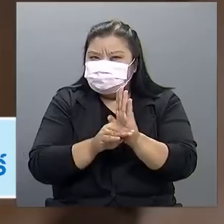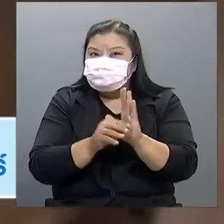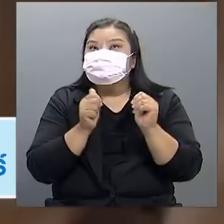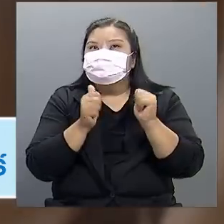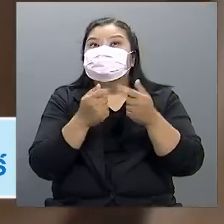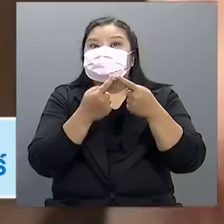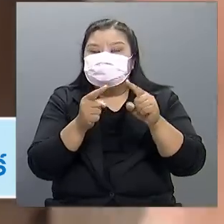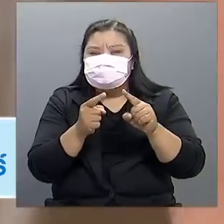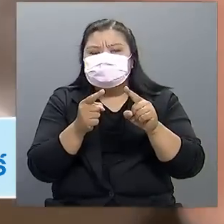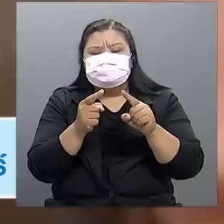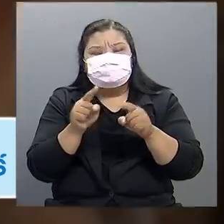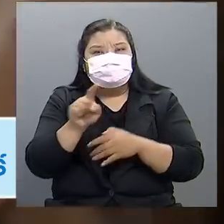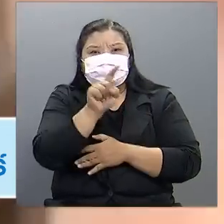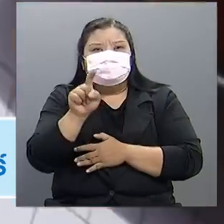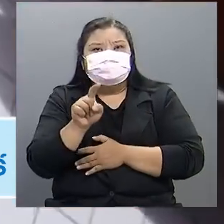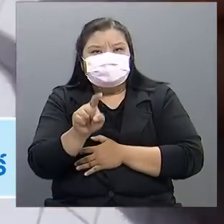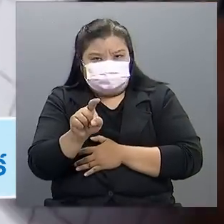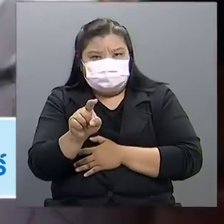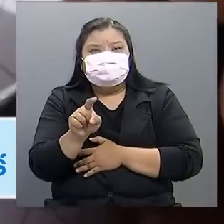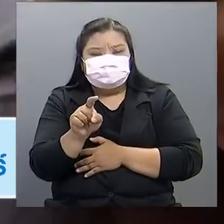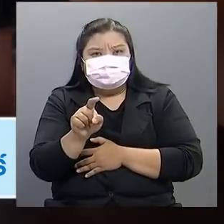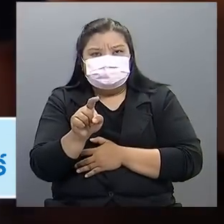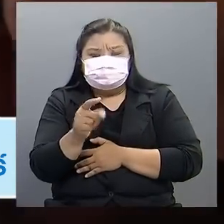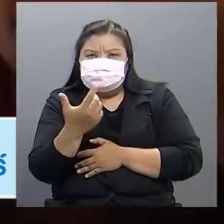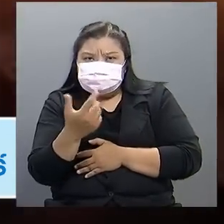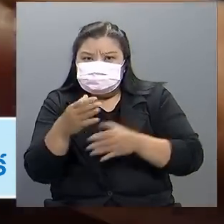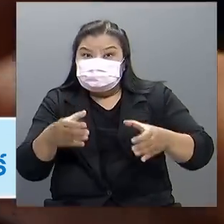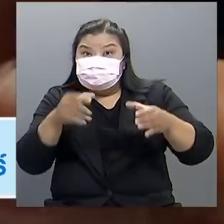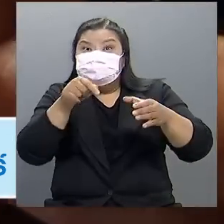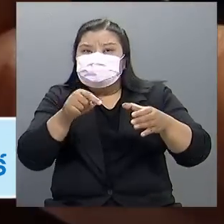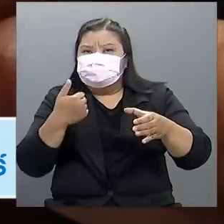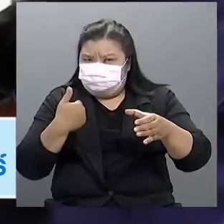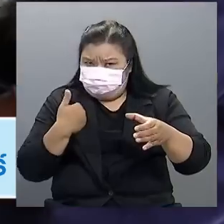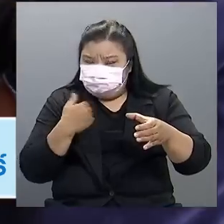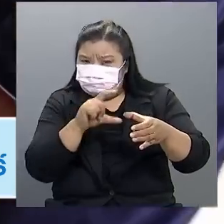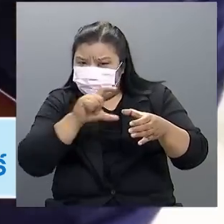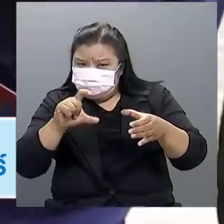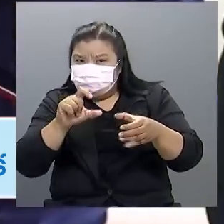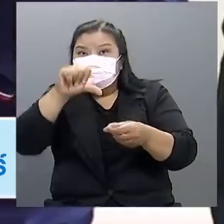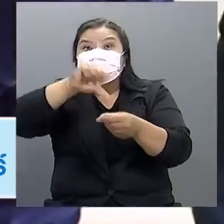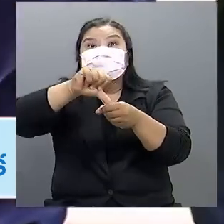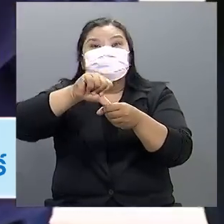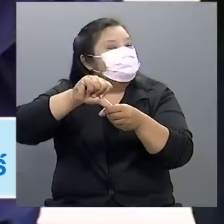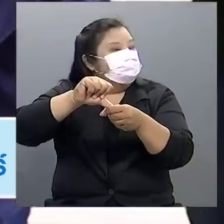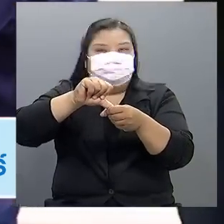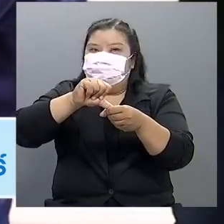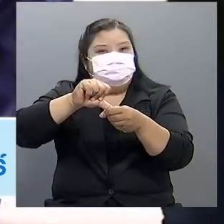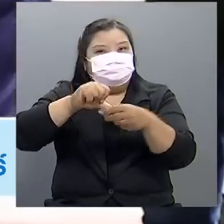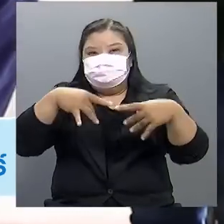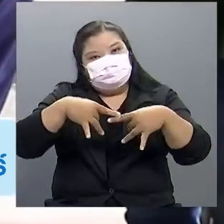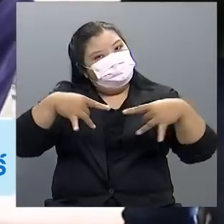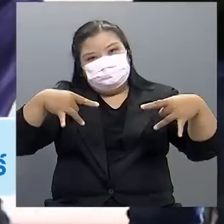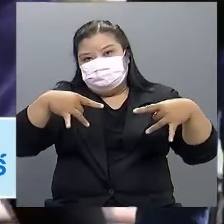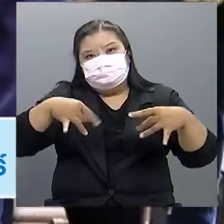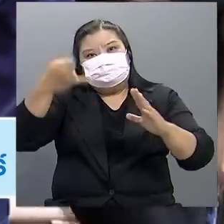่ว่าพอไปตัสอบปิมาณกาศที่บจในถังไม่ตรงกับปิมาณที่แสดงหน้าทั้งค่ะ